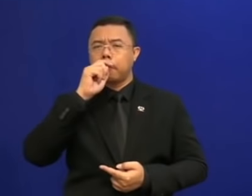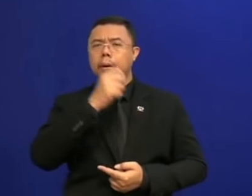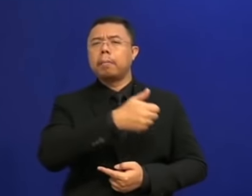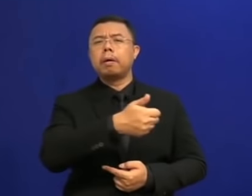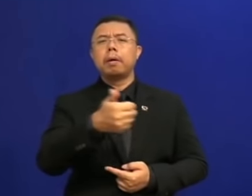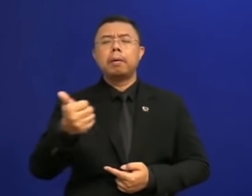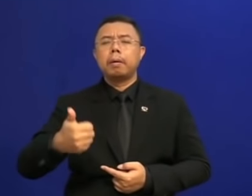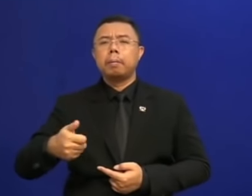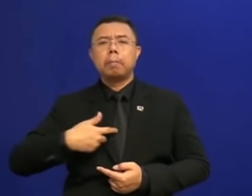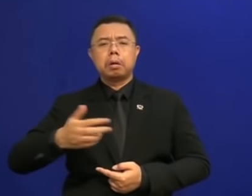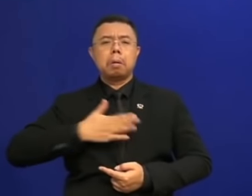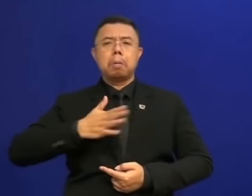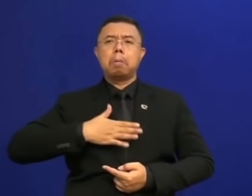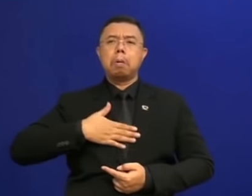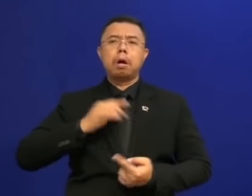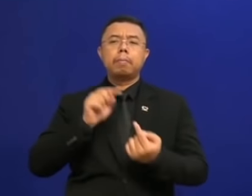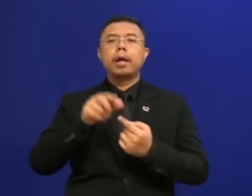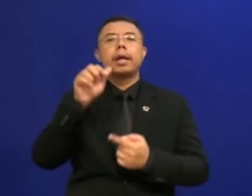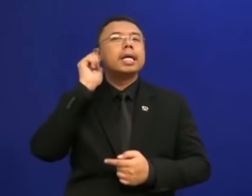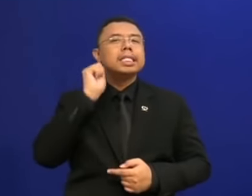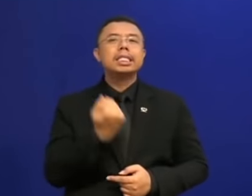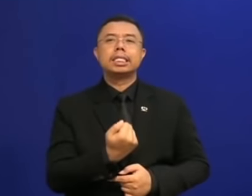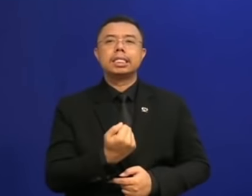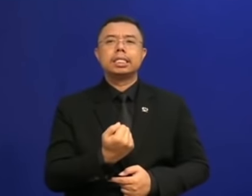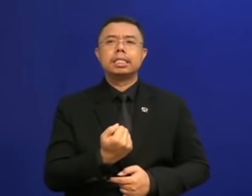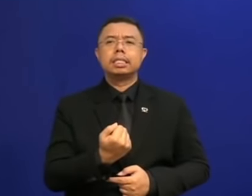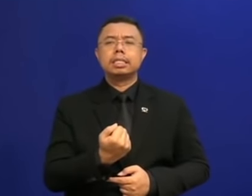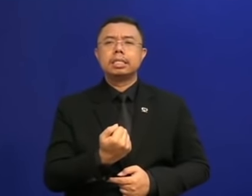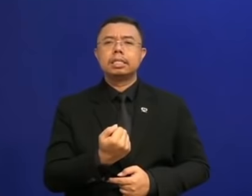bapak-bapak yang sewenang-wenang terhadap istri.